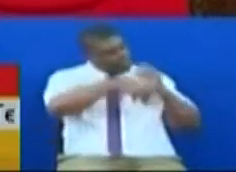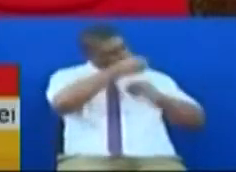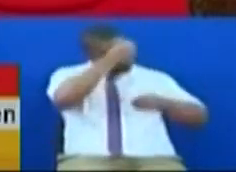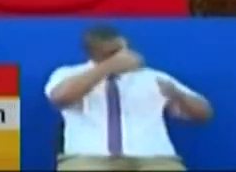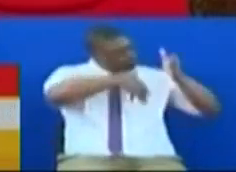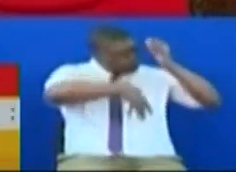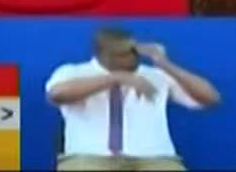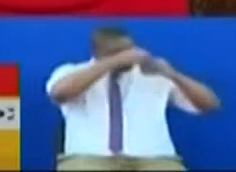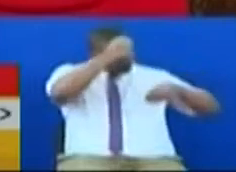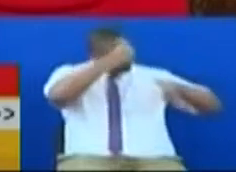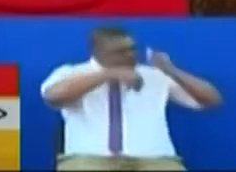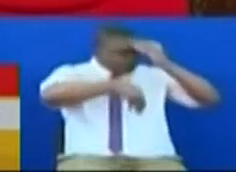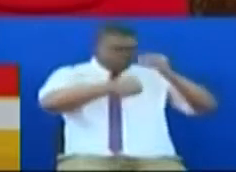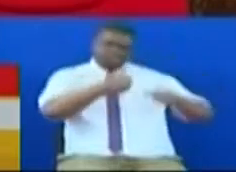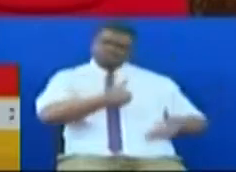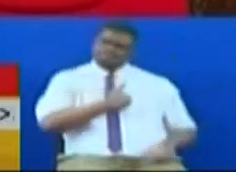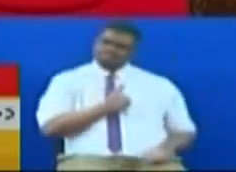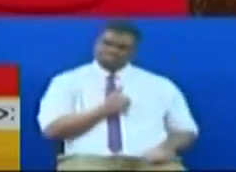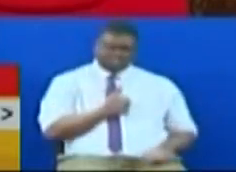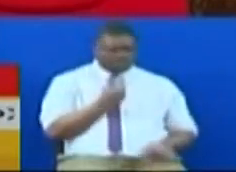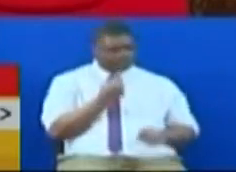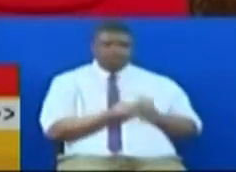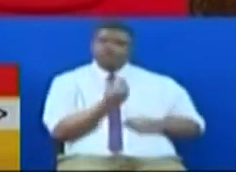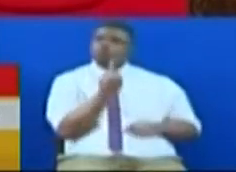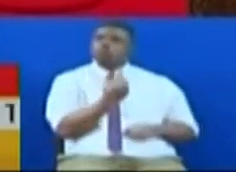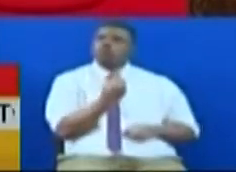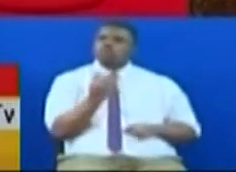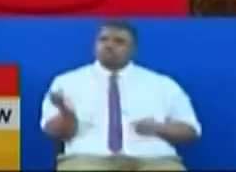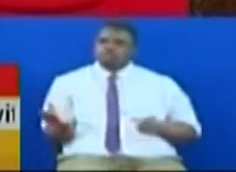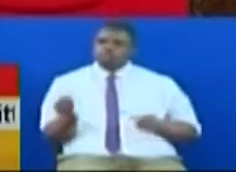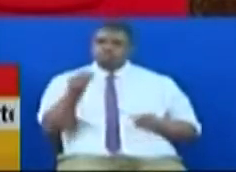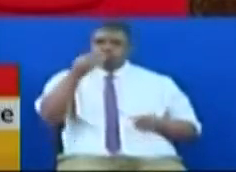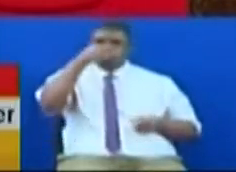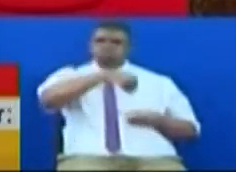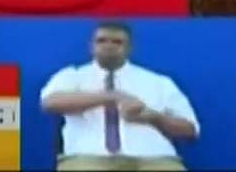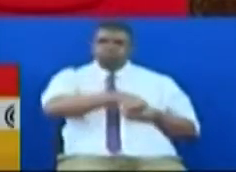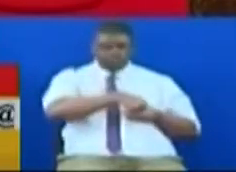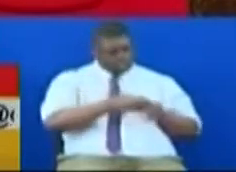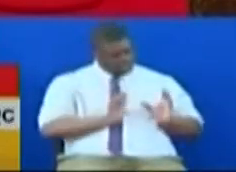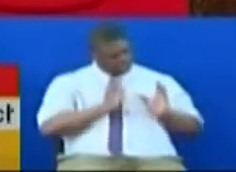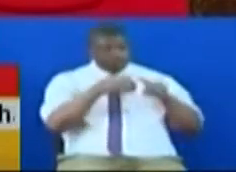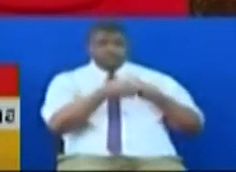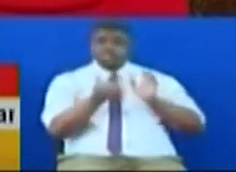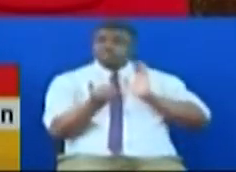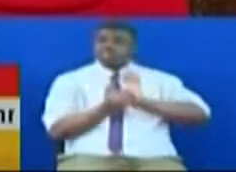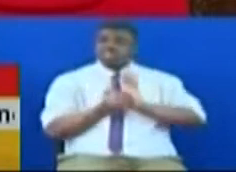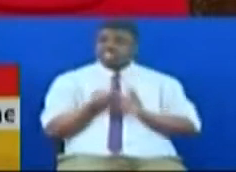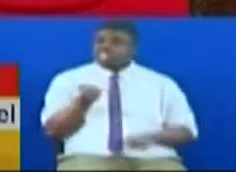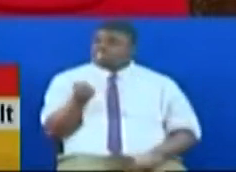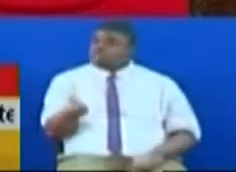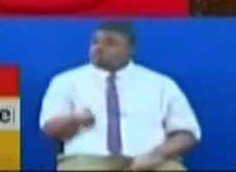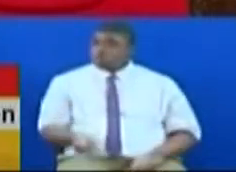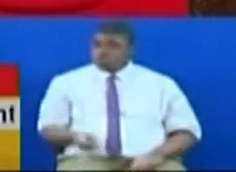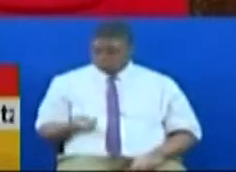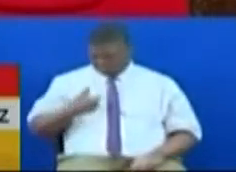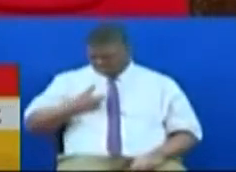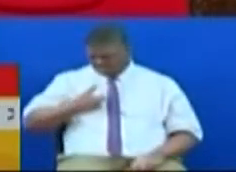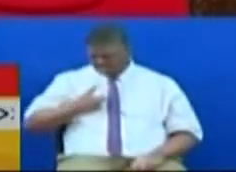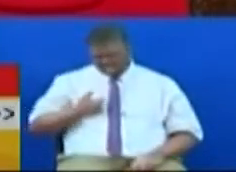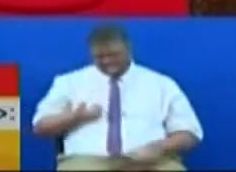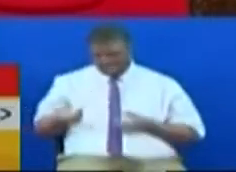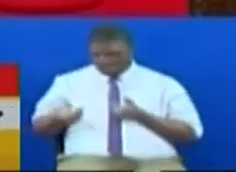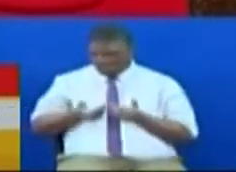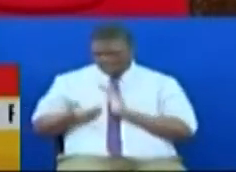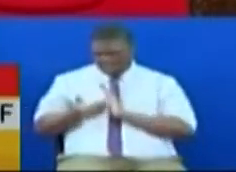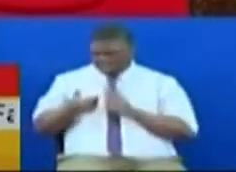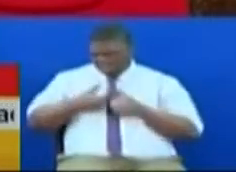kwanza. Kwa mara ya kwanza umeniweka kwenye kamati ya sheria ndogo, sikuwa mwanasheria, lakini nimepata nafasi ya kujifunza mambo